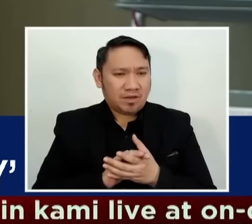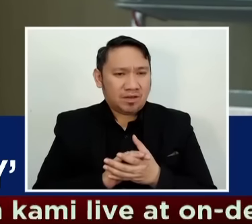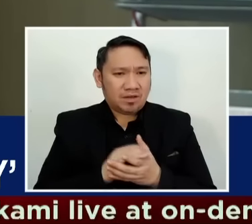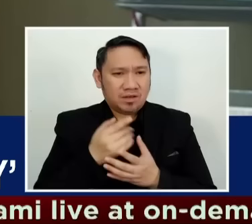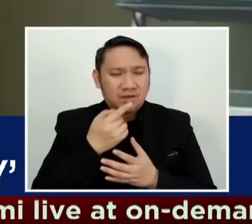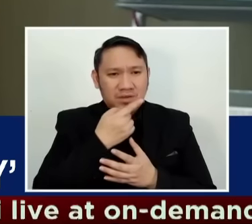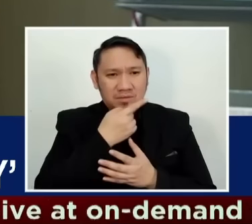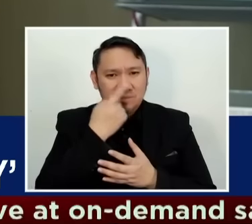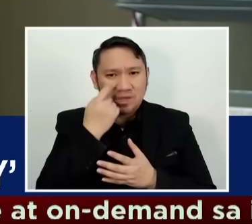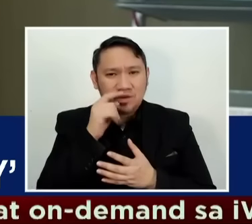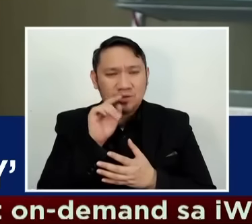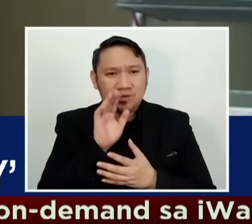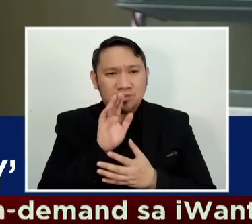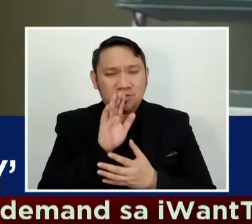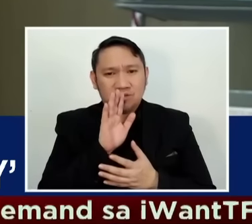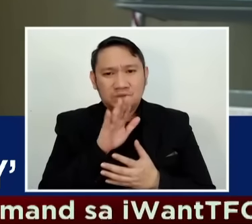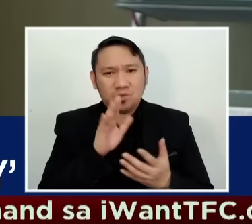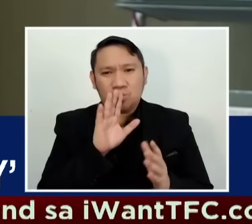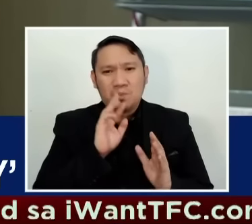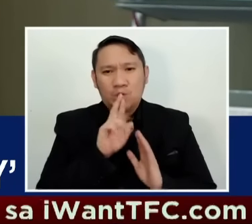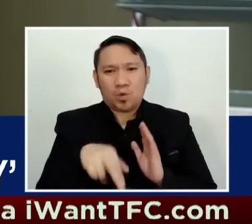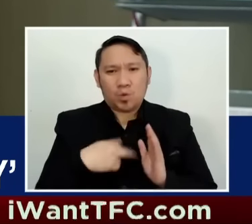si Matmat yan. Minsan